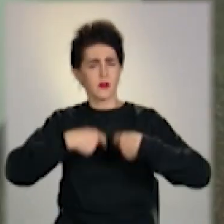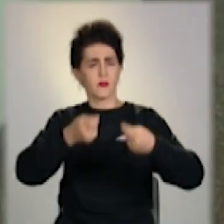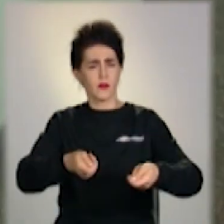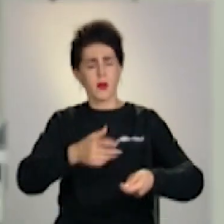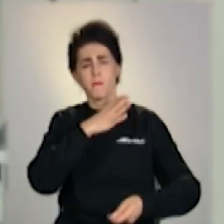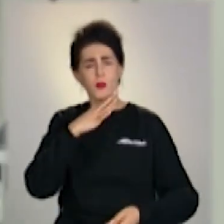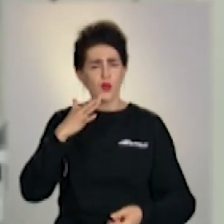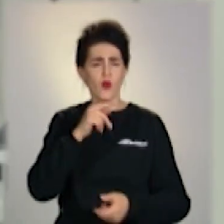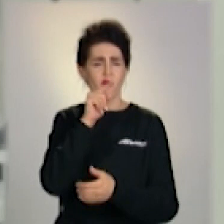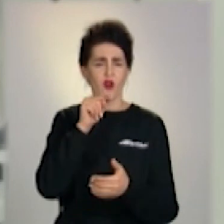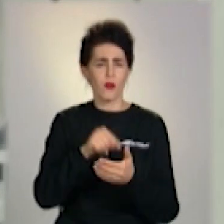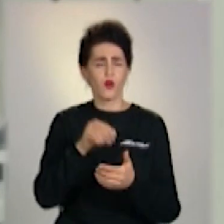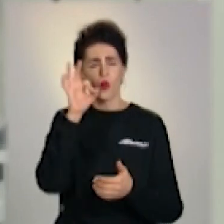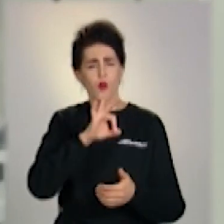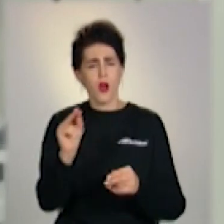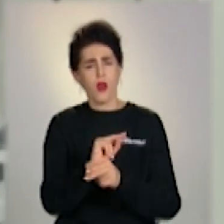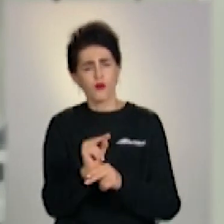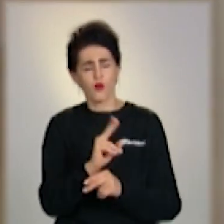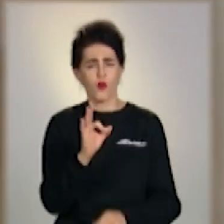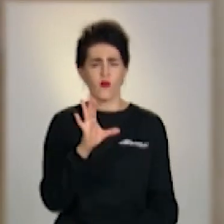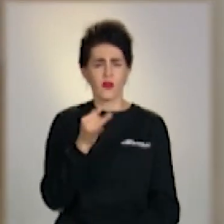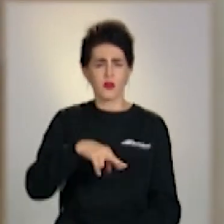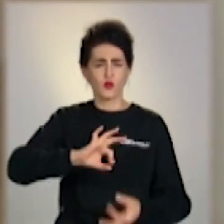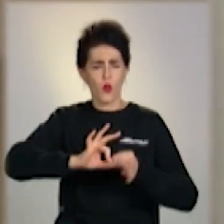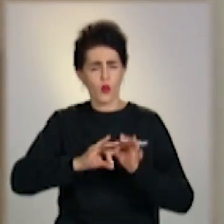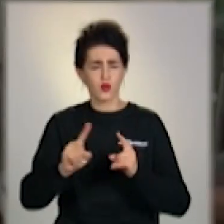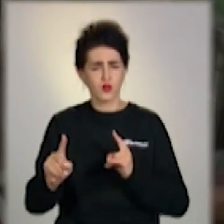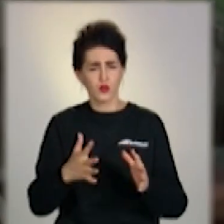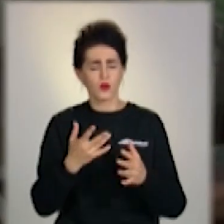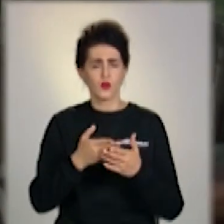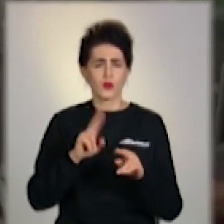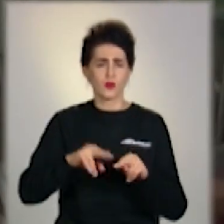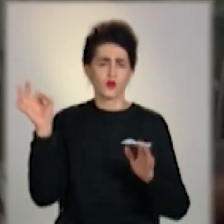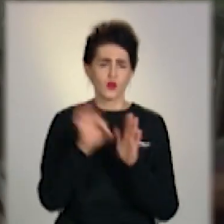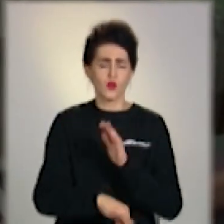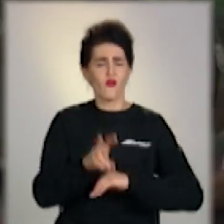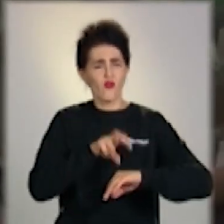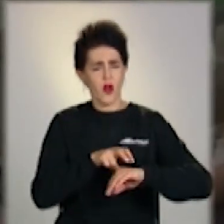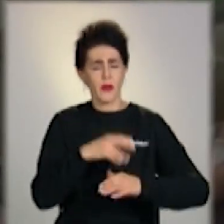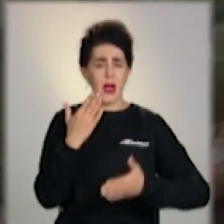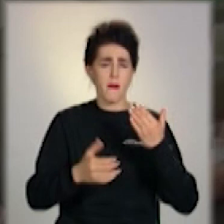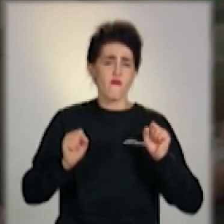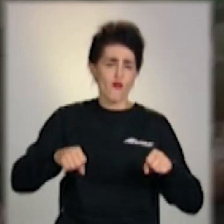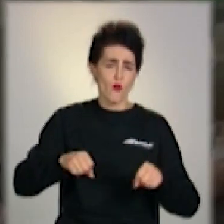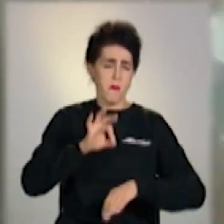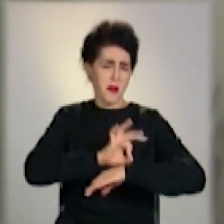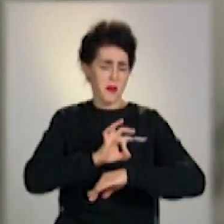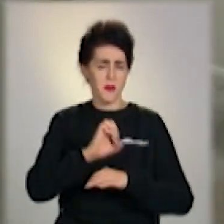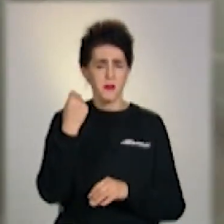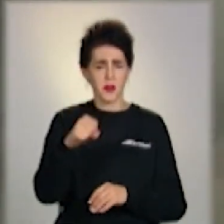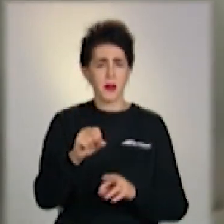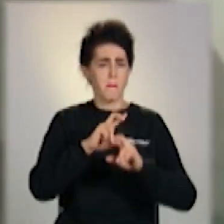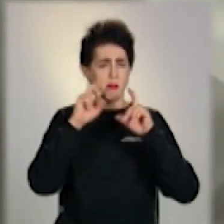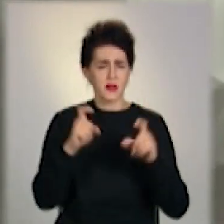Багато запитань надійшло і щодо лікування ковіду. У складних випадках терміново до лікарів, але іноді подолати хворобу можна майже